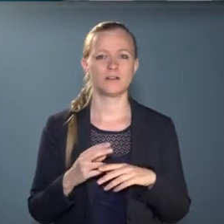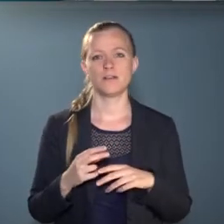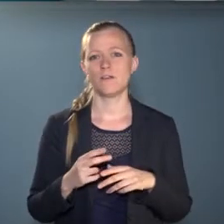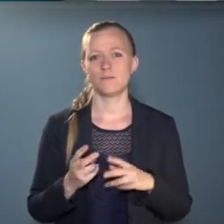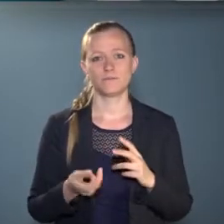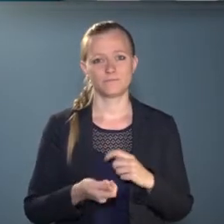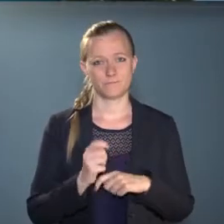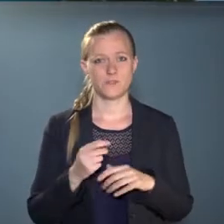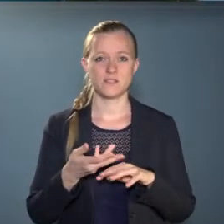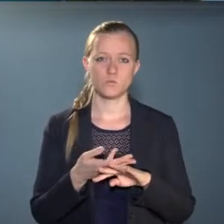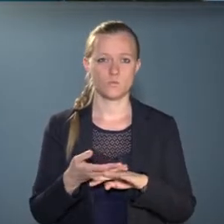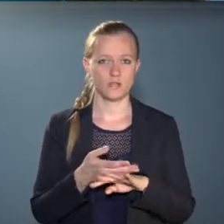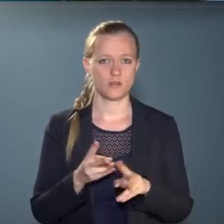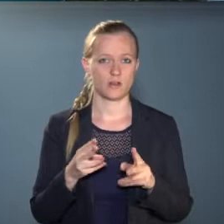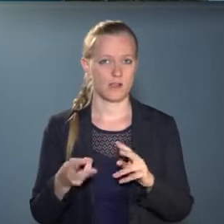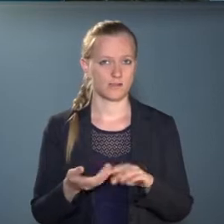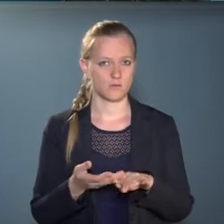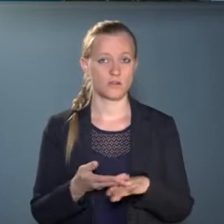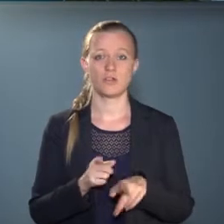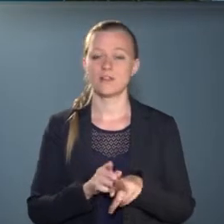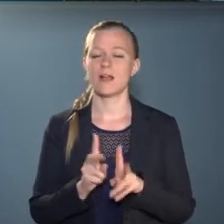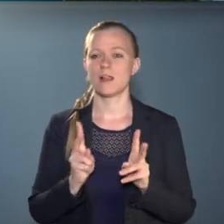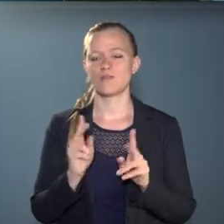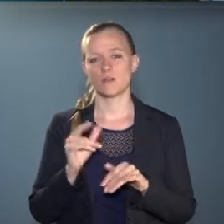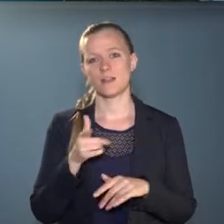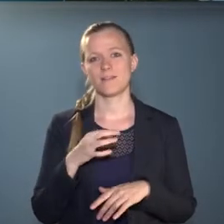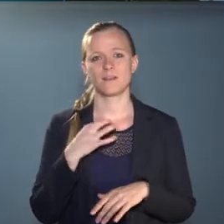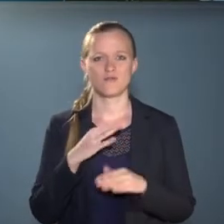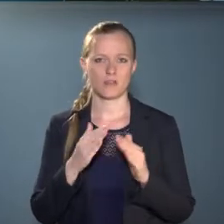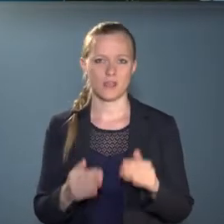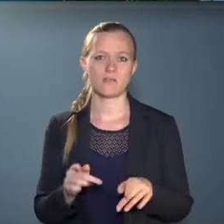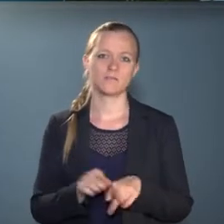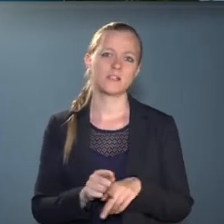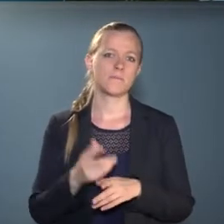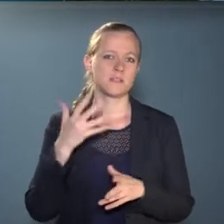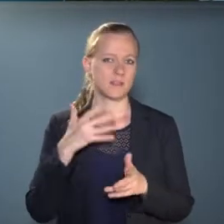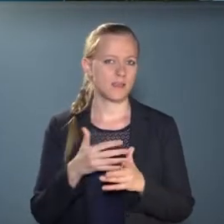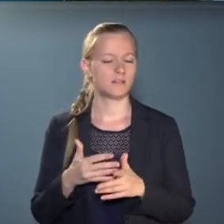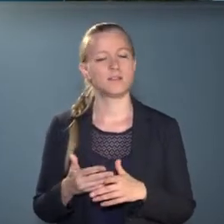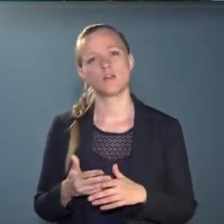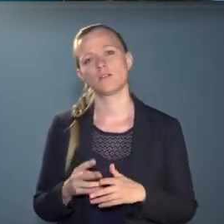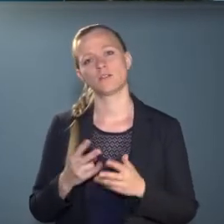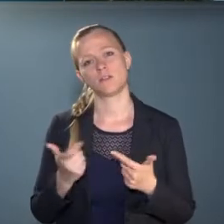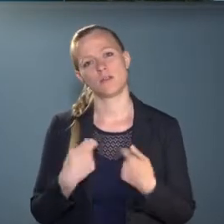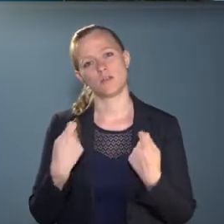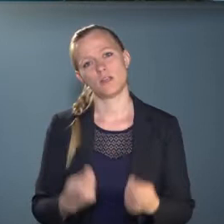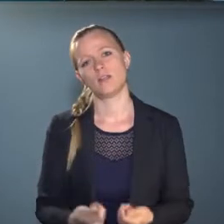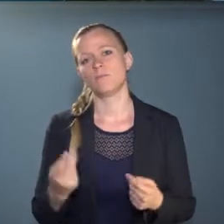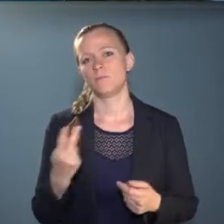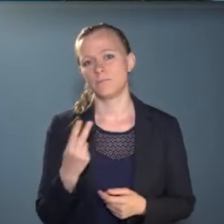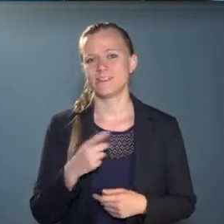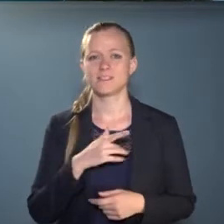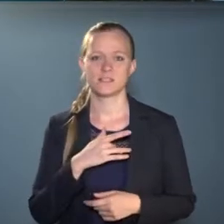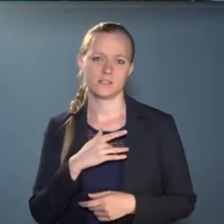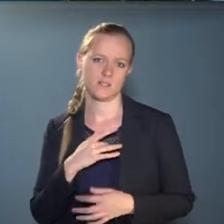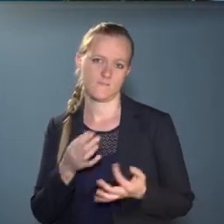ilyen lehetőség is lesz majd az egészségházban, mint ahogy pszichiátriai tanácsadással, és persze szívügyekkel